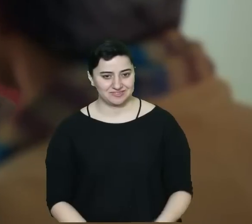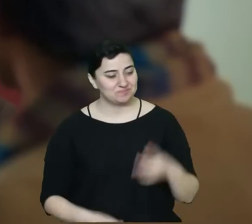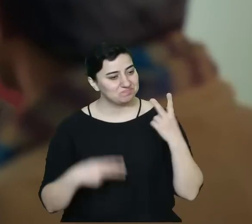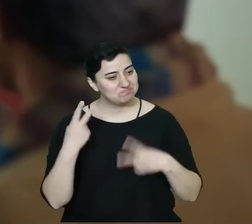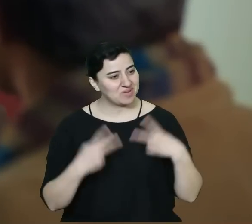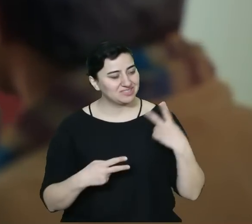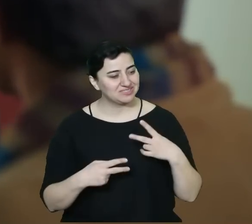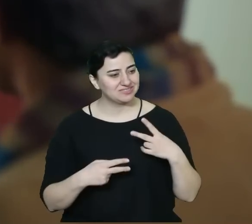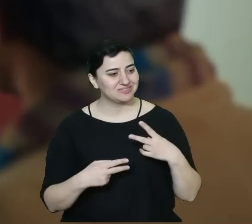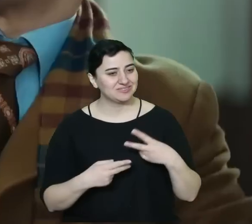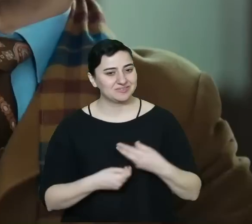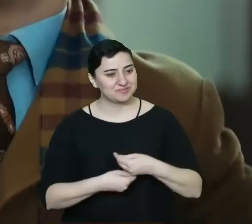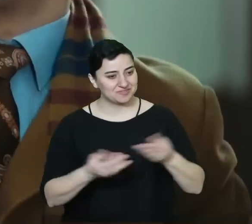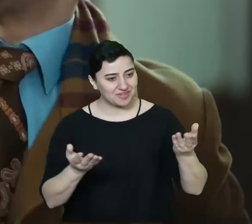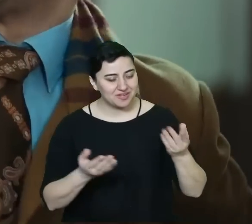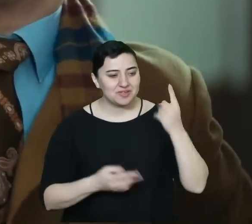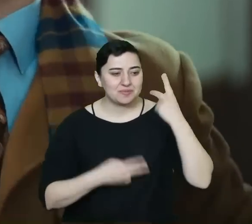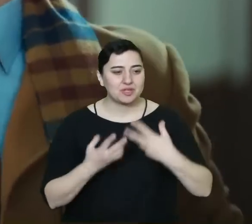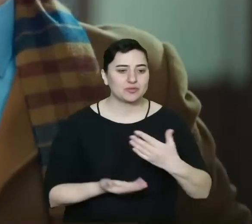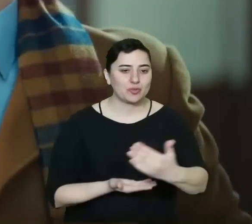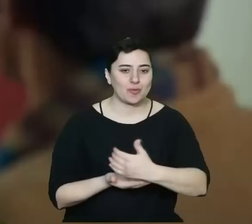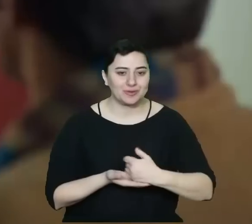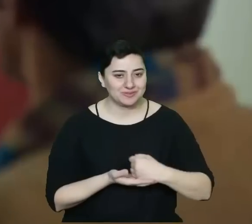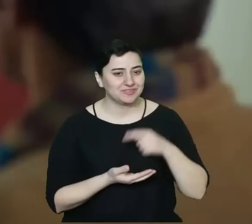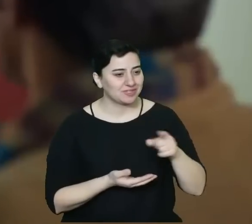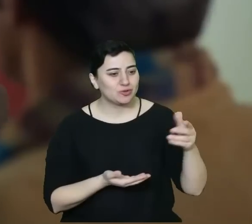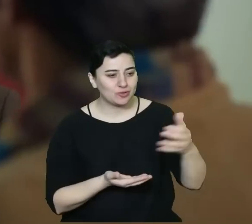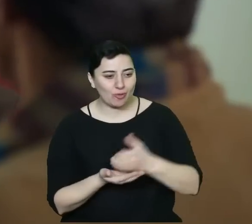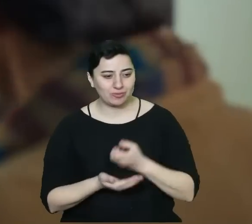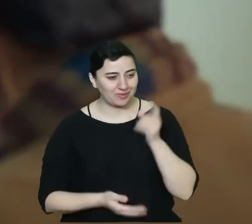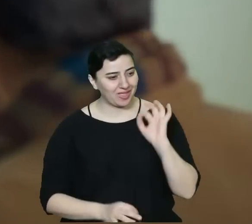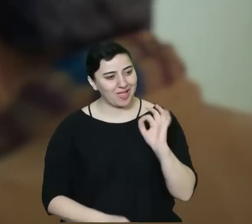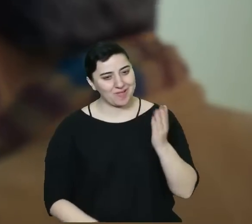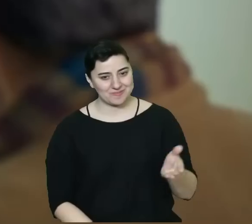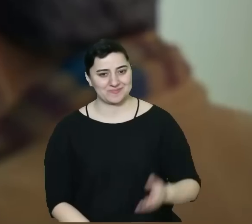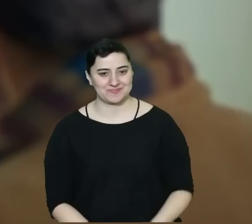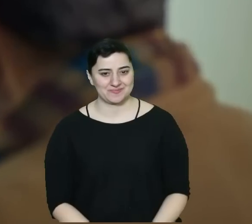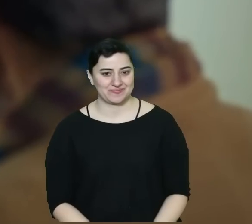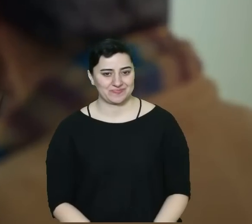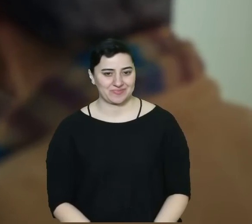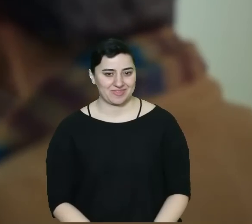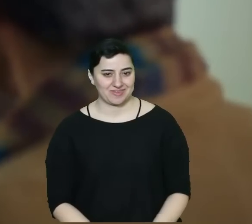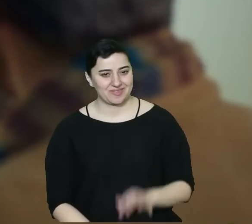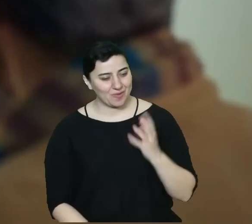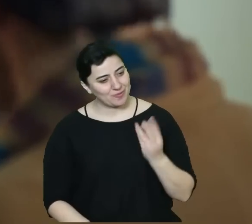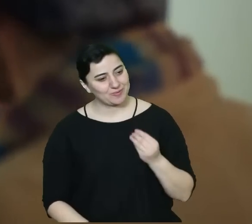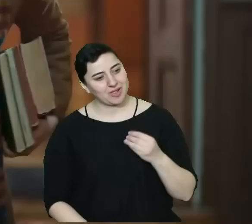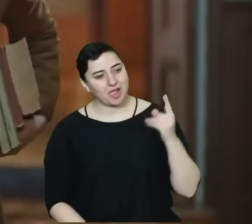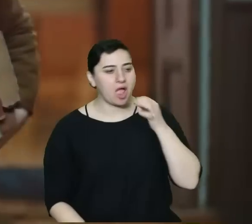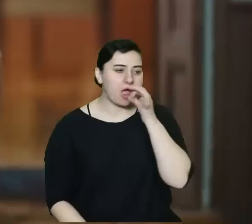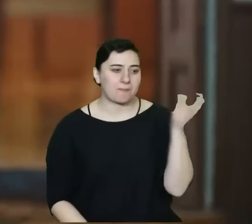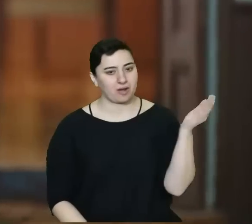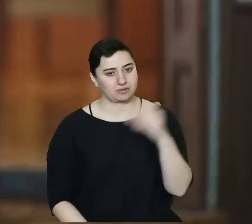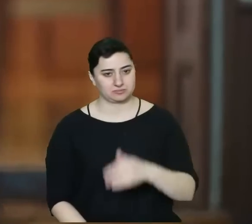Bazı insanlar dağıtmaya gelir şu dünyaya, bazıları toplamaya. Sen toplamaya gelenlerdensin Rasim. Tamam, gönderiyorum